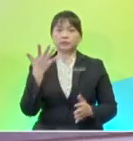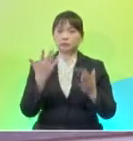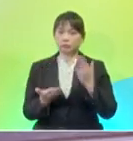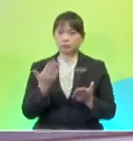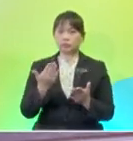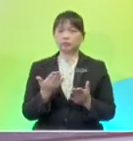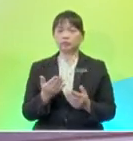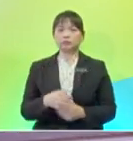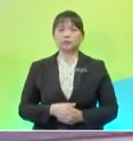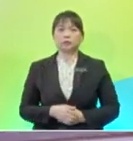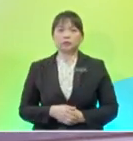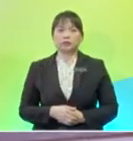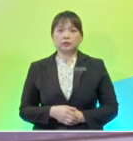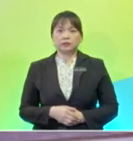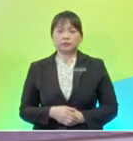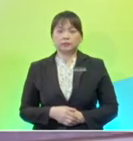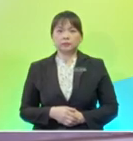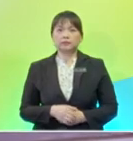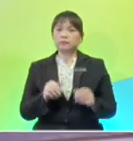satulah sebaliknya